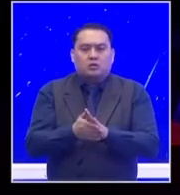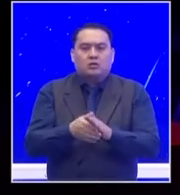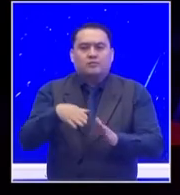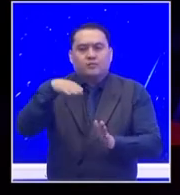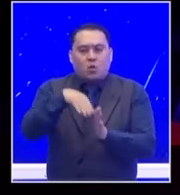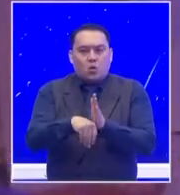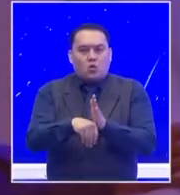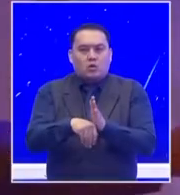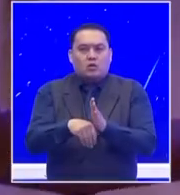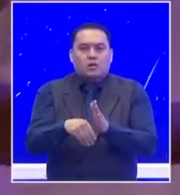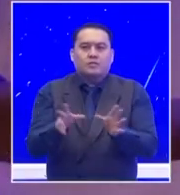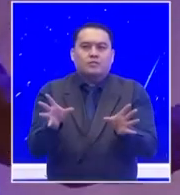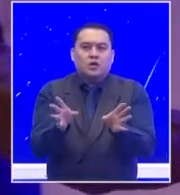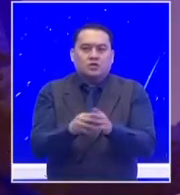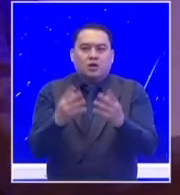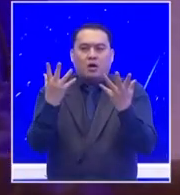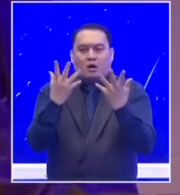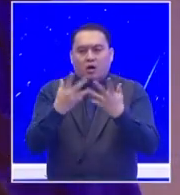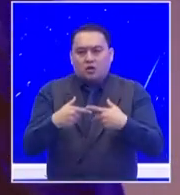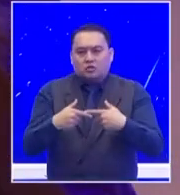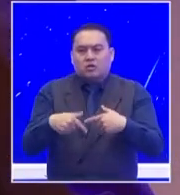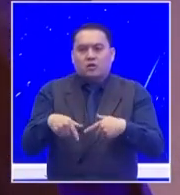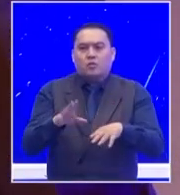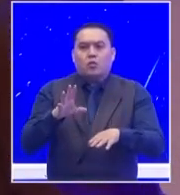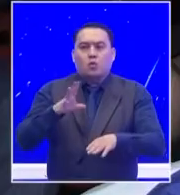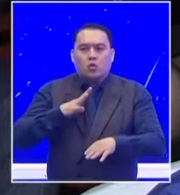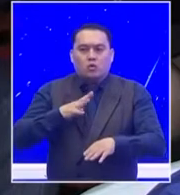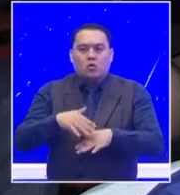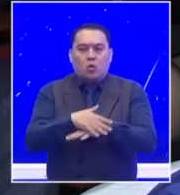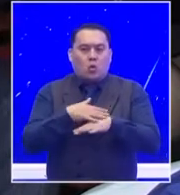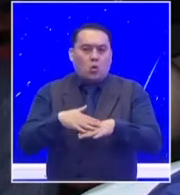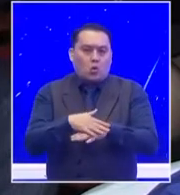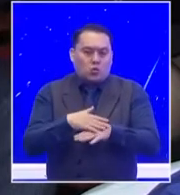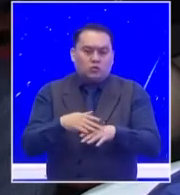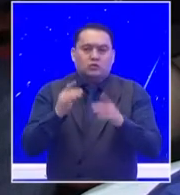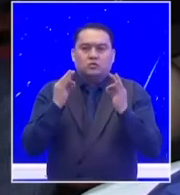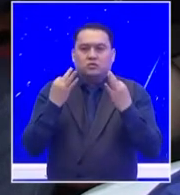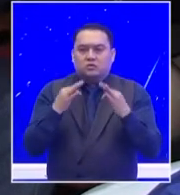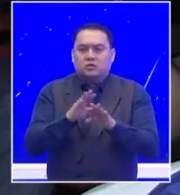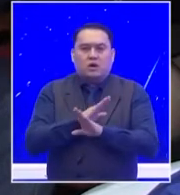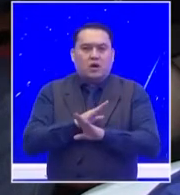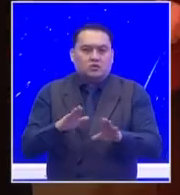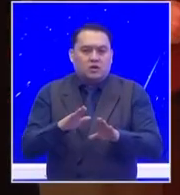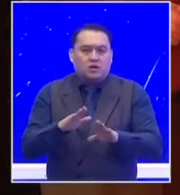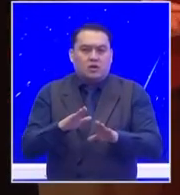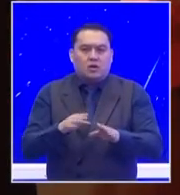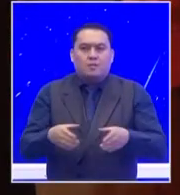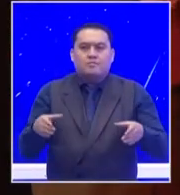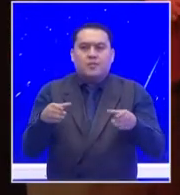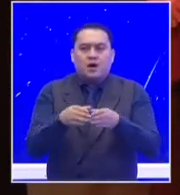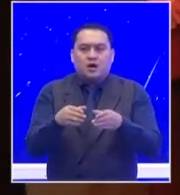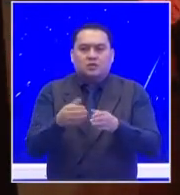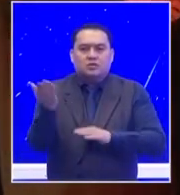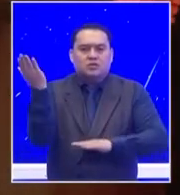Ола жарымен көңіл қосып, ғашықтық ғаламатында жүргенімен мұнысын көпшілік құп көре қоймайды. Нарымбет Оразбай бастаған топ